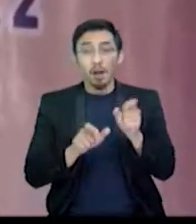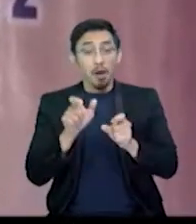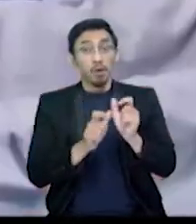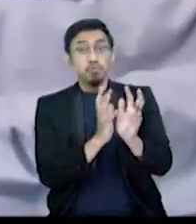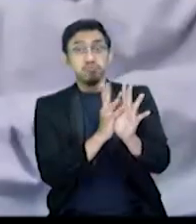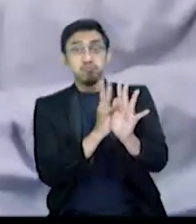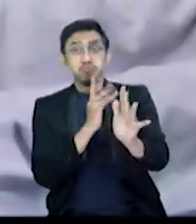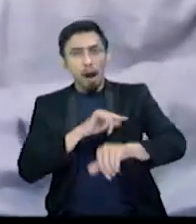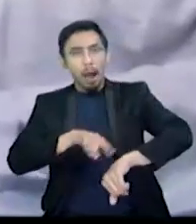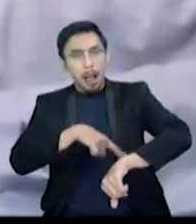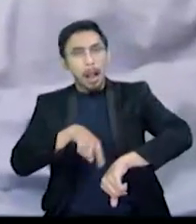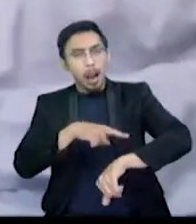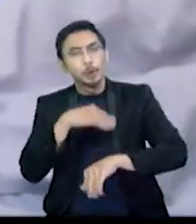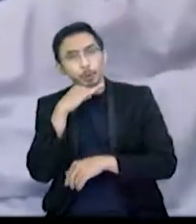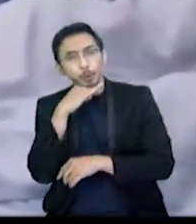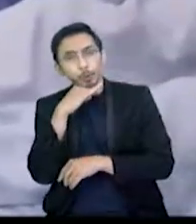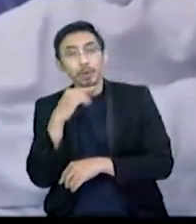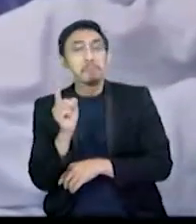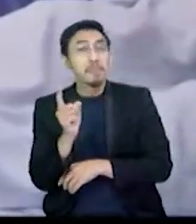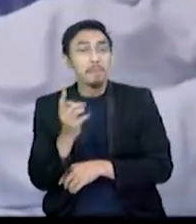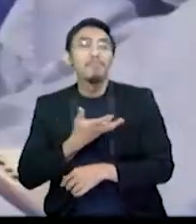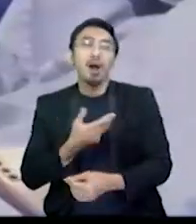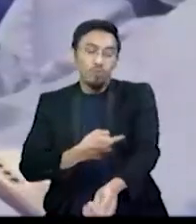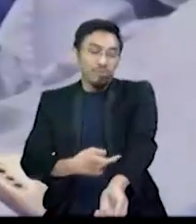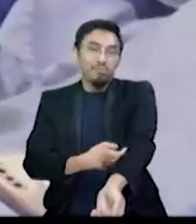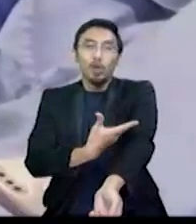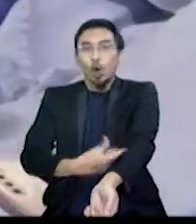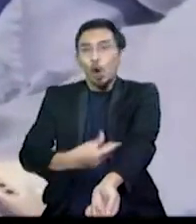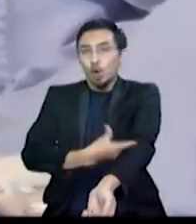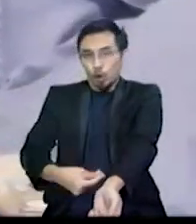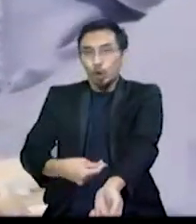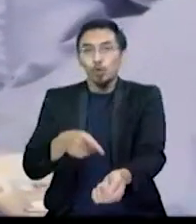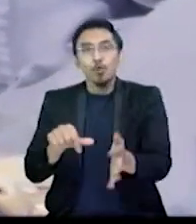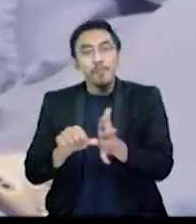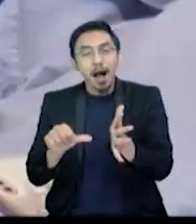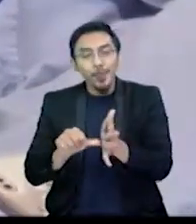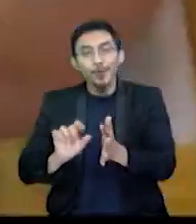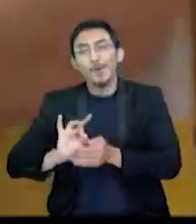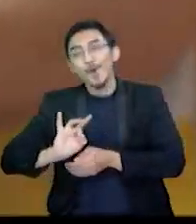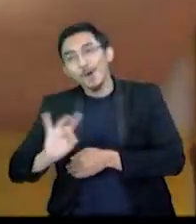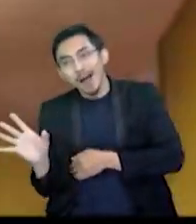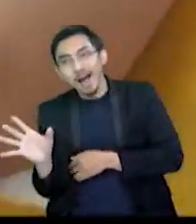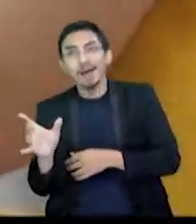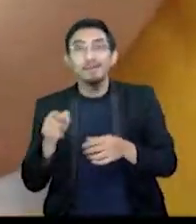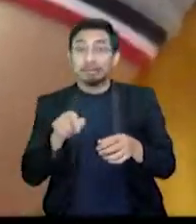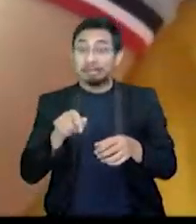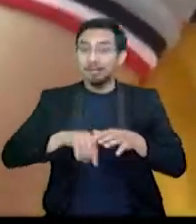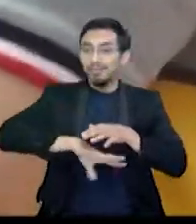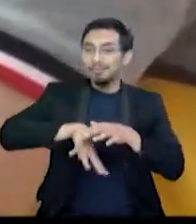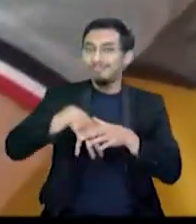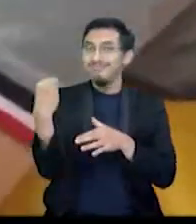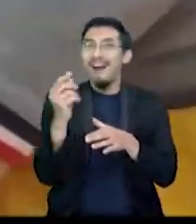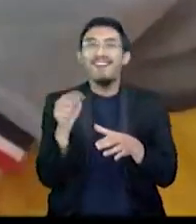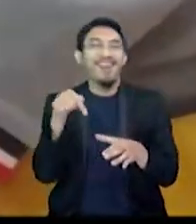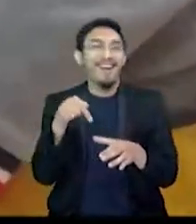pendonor darah. Tak hanya keinginan membantu sesama, mereka juga tertarik dengan hadiah yang disiapkan oleh panitia. Tiap pendonor darah berhak